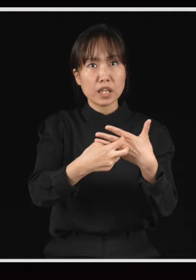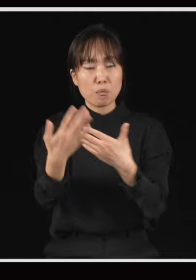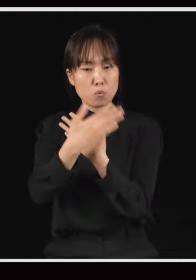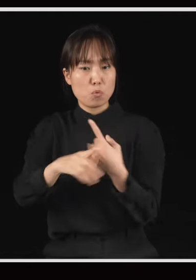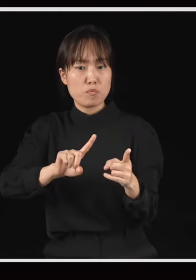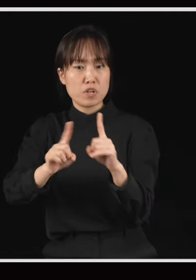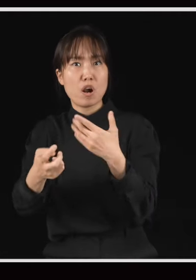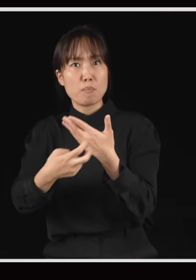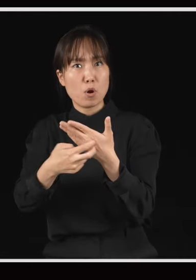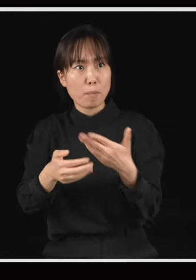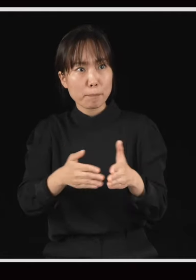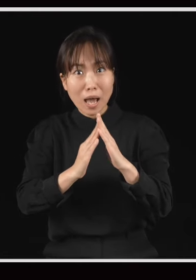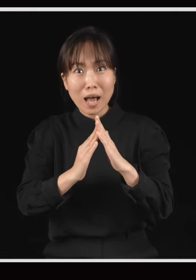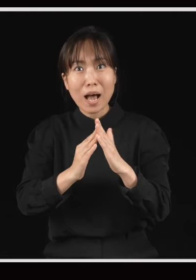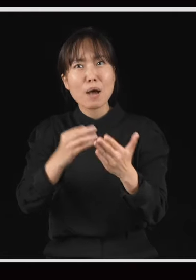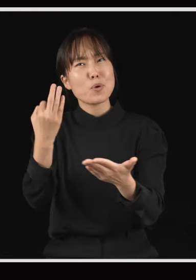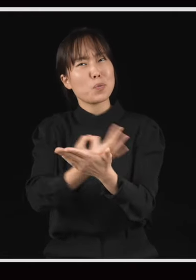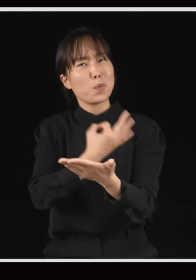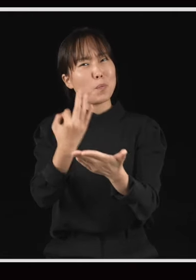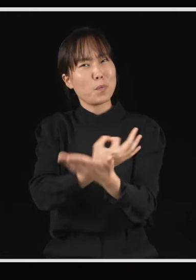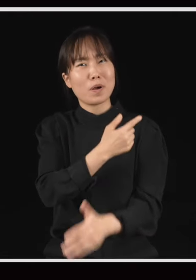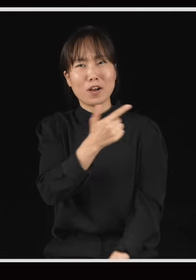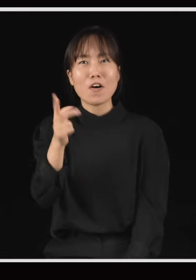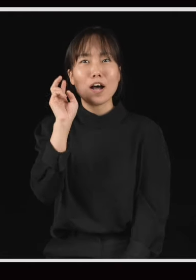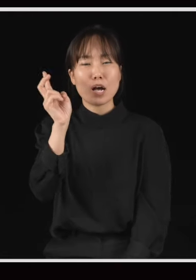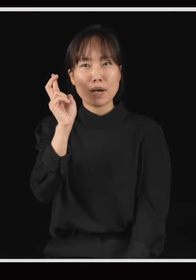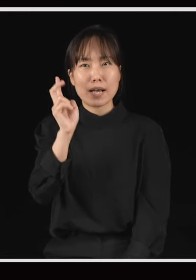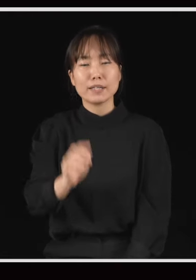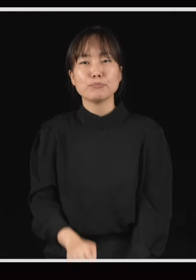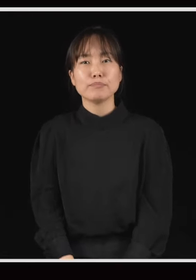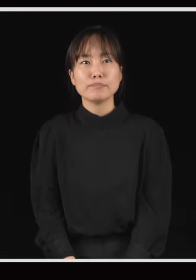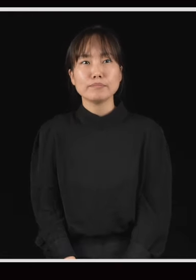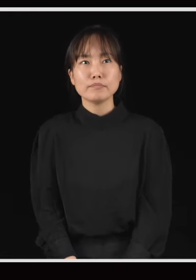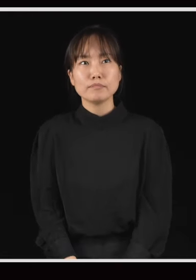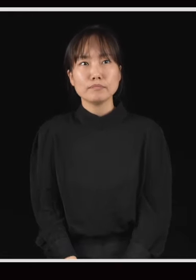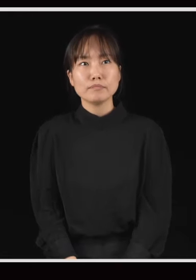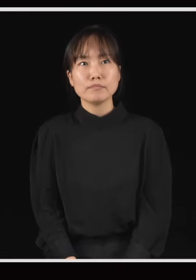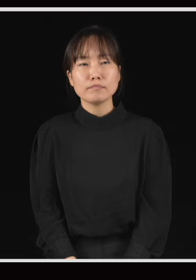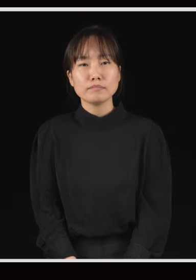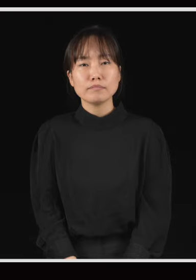정형외과나 재활의학과를 했어야 했어요. 얼마나 돈을 많이 벌 수 있었겠어요.